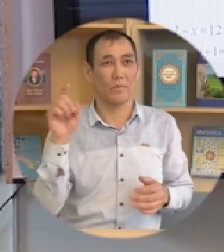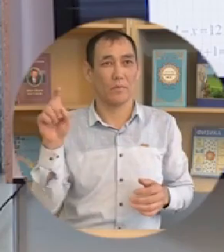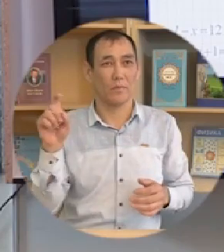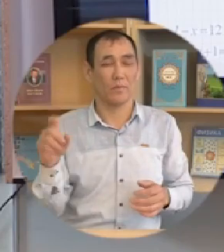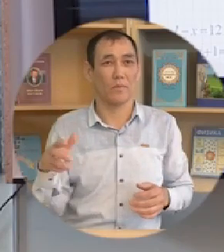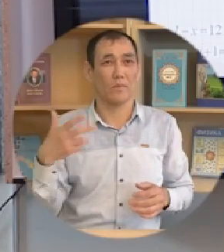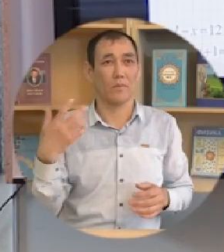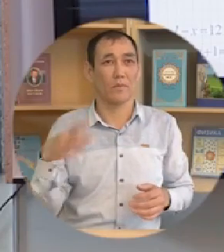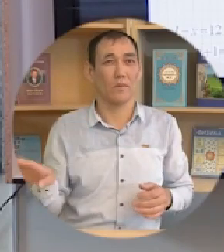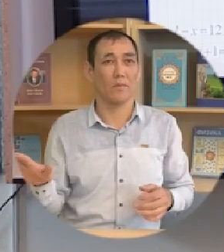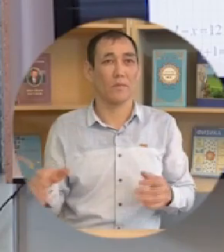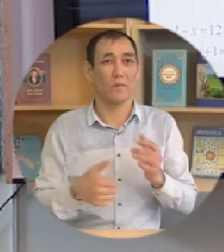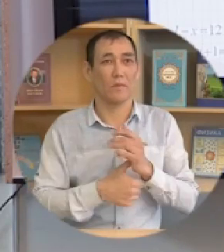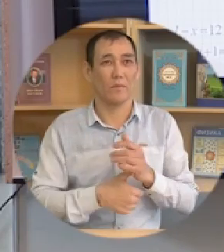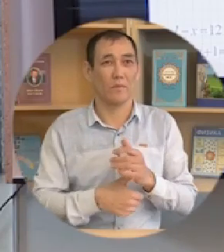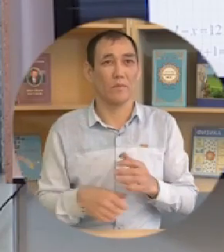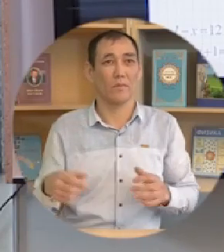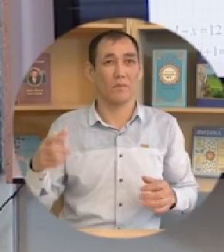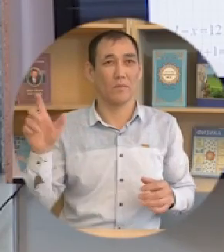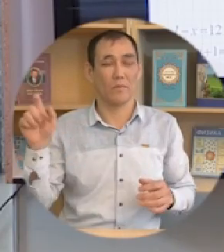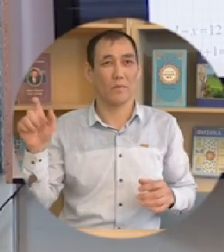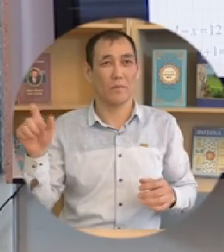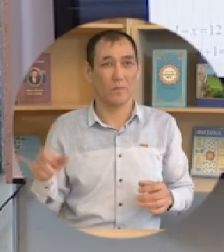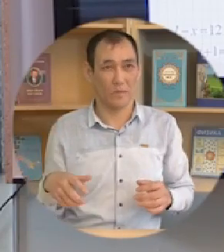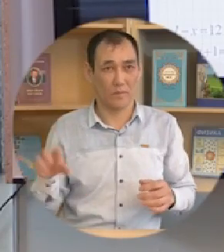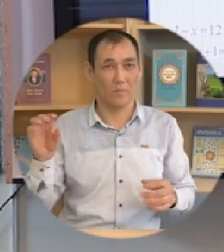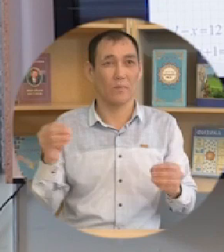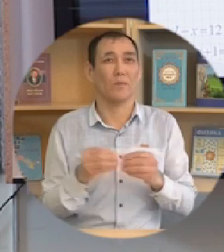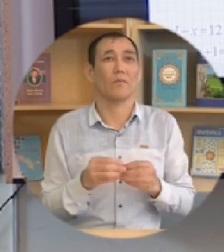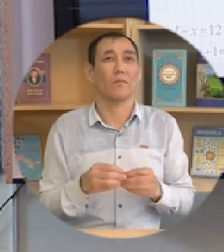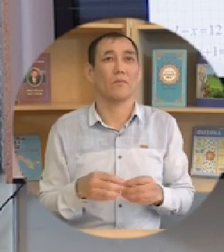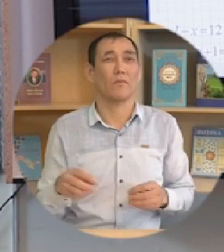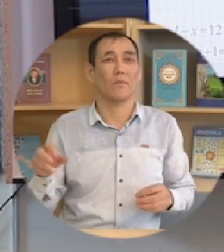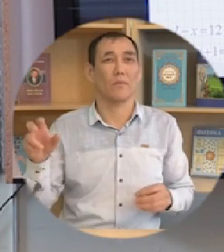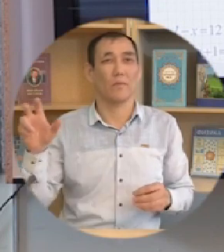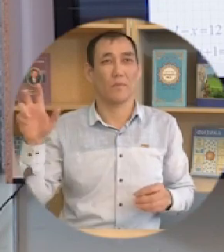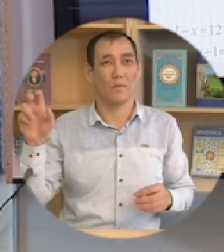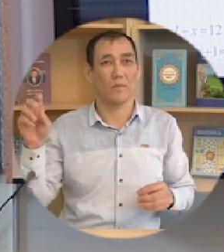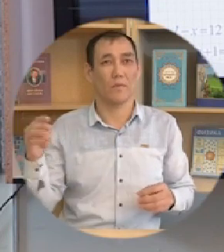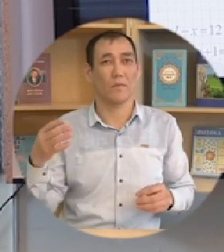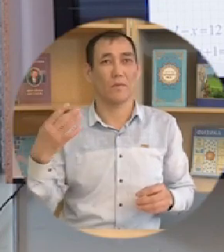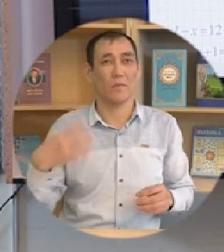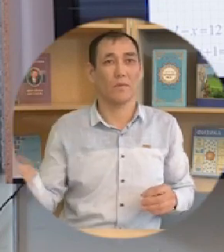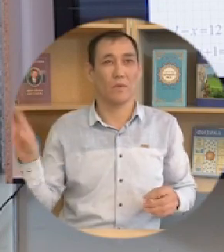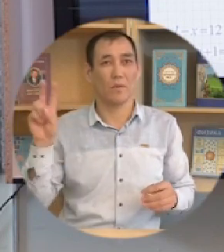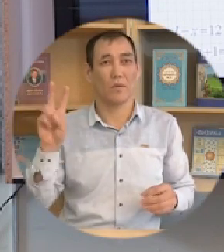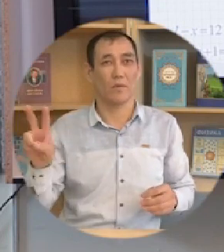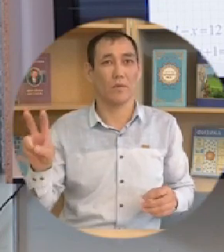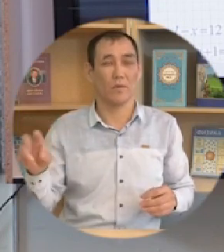156-ға, 2-ші 210-ға, 3-ші 342-ге,